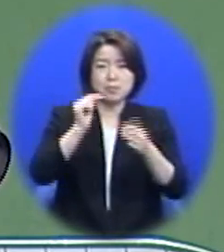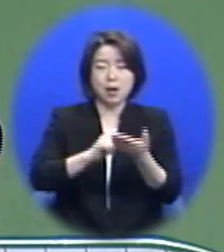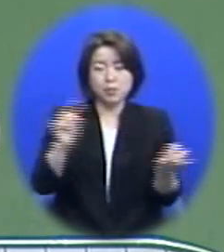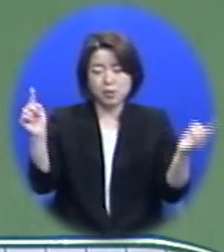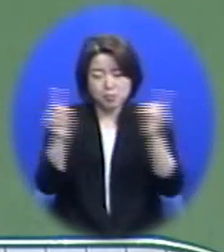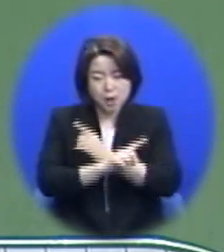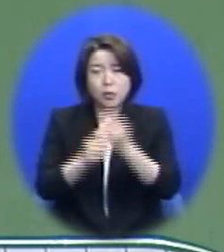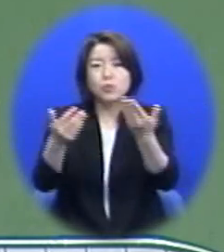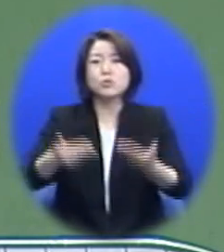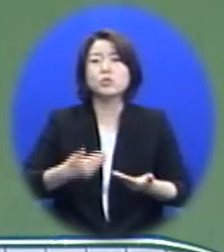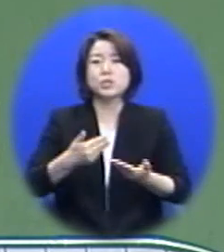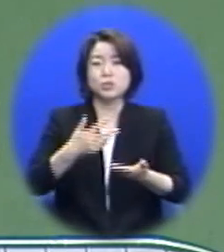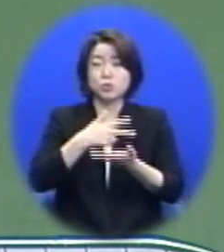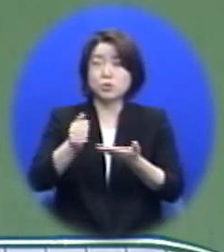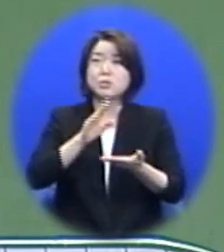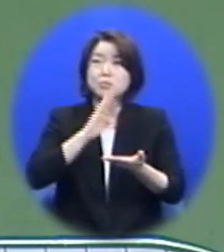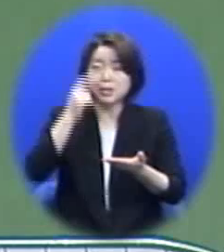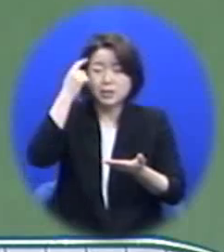주시는